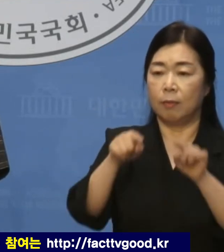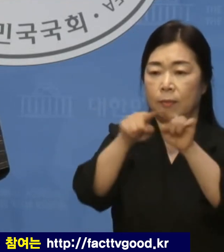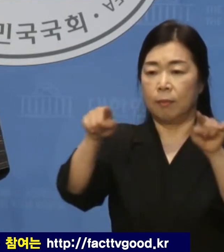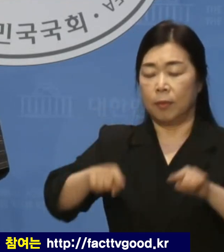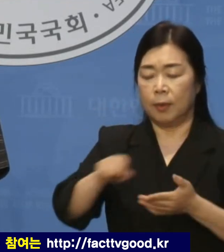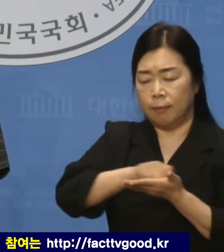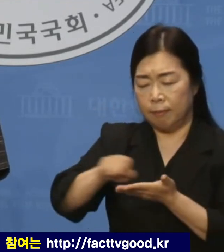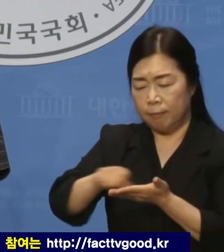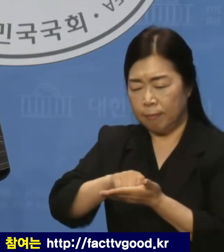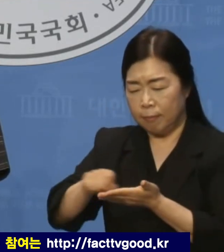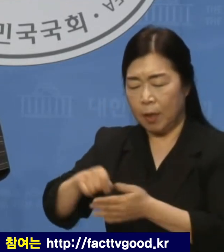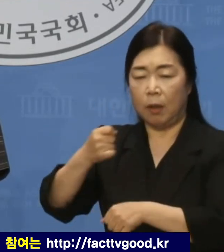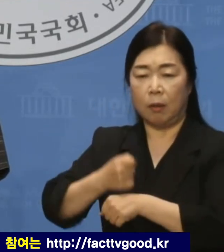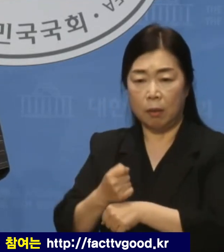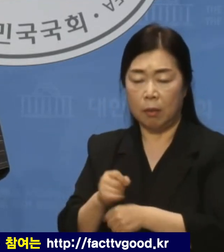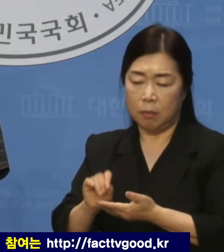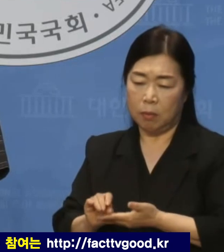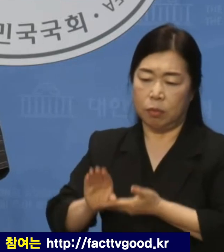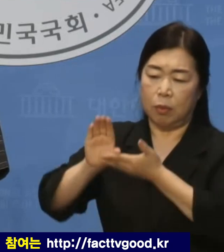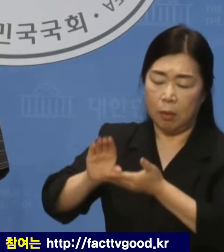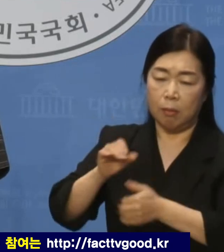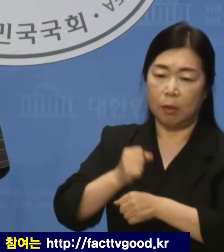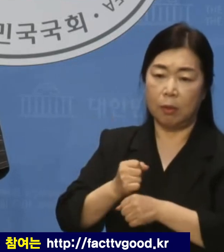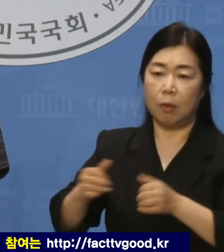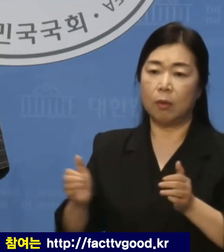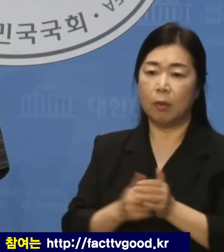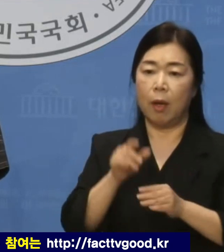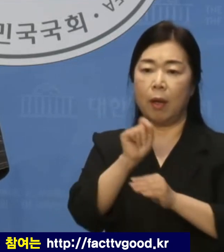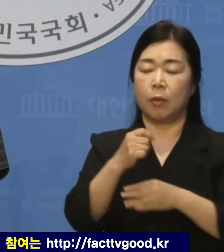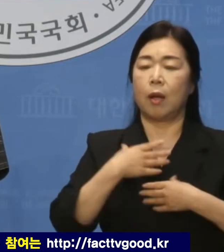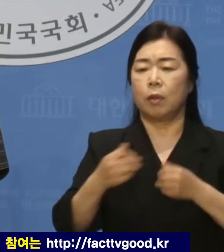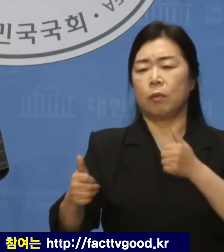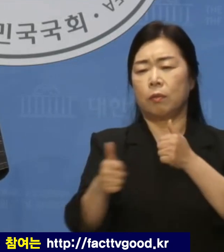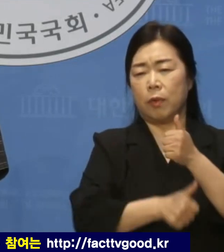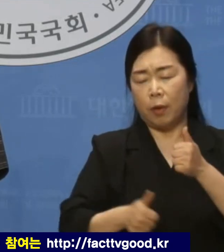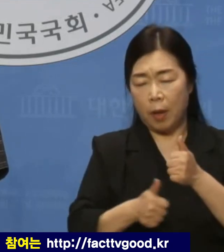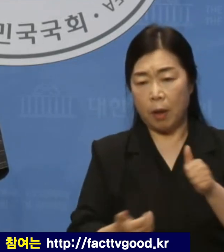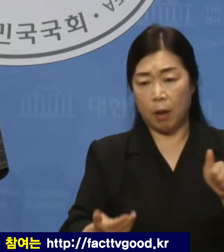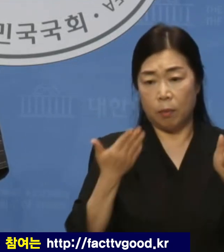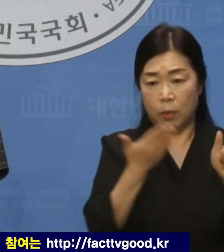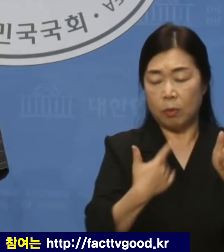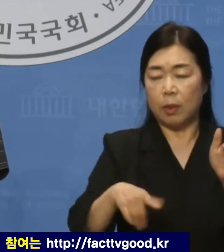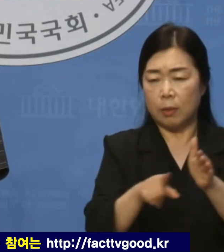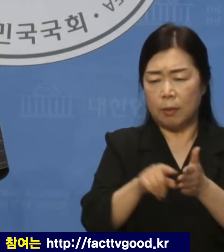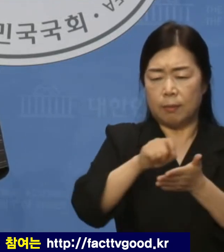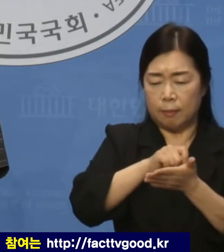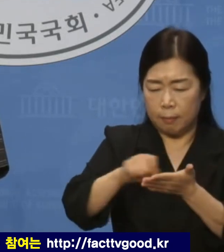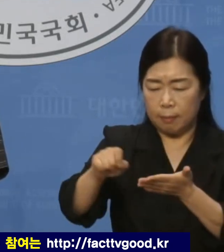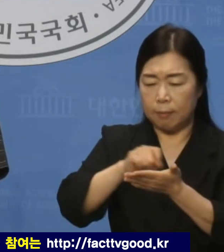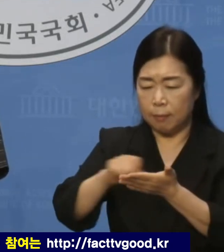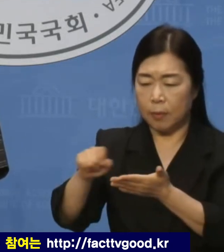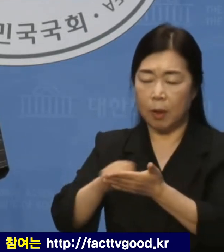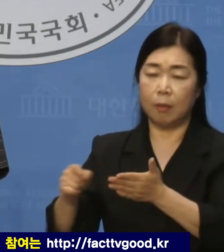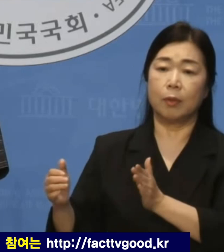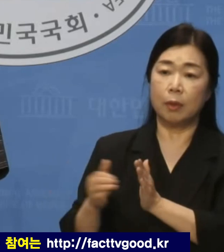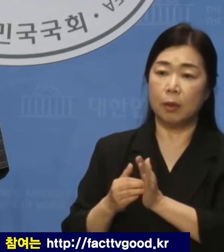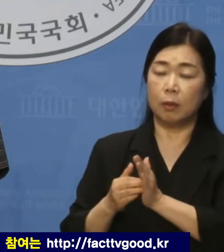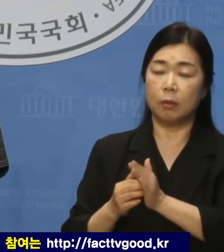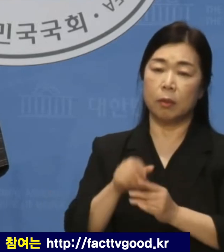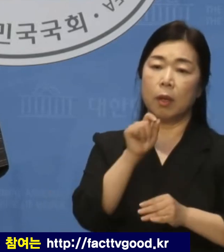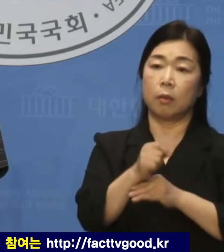행안위 위원님들께 진정성 있게 마음을 다해 한 글자 한 글자 써내려갔습니다.